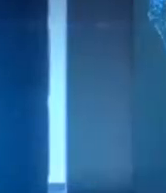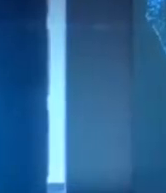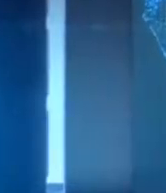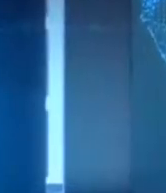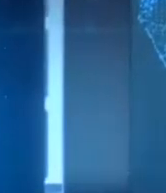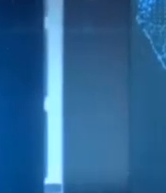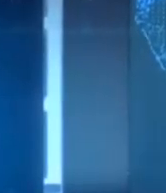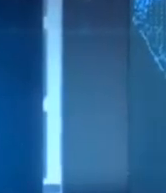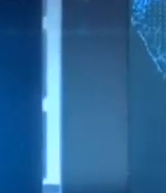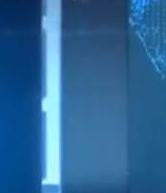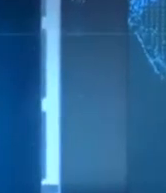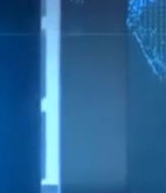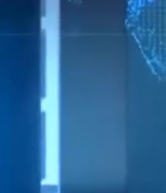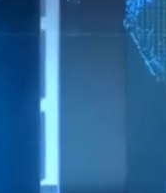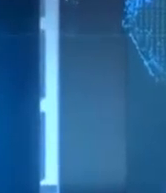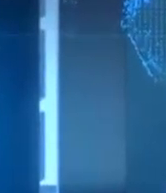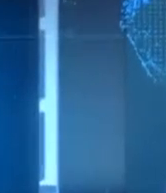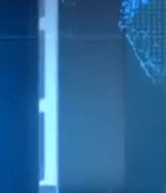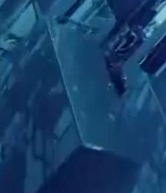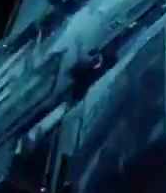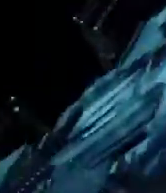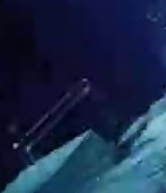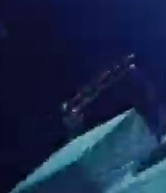Жетісу телеарнасы.